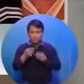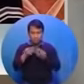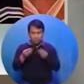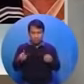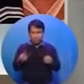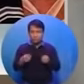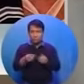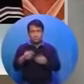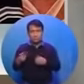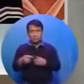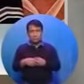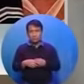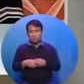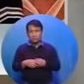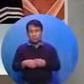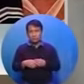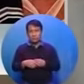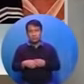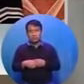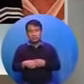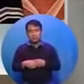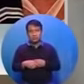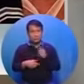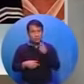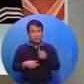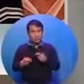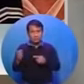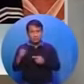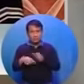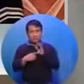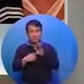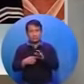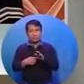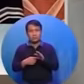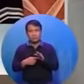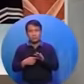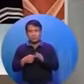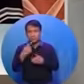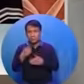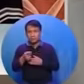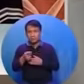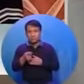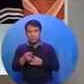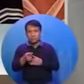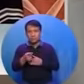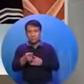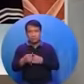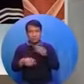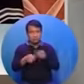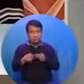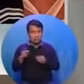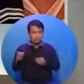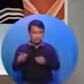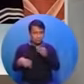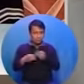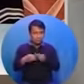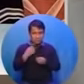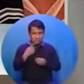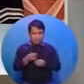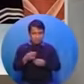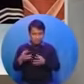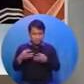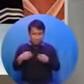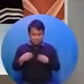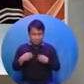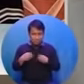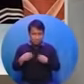problem is, magpalay detector test si Ma'am Angelica. Pumayag naman agad siya. Okay?